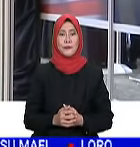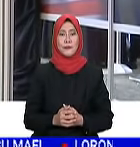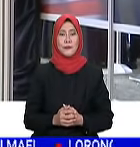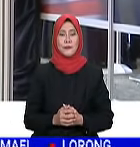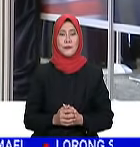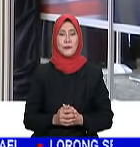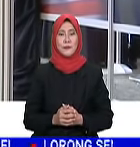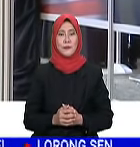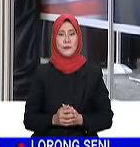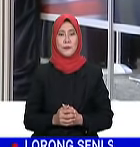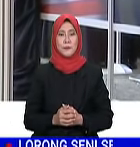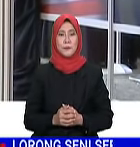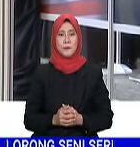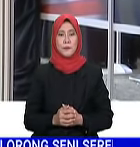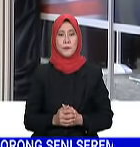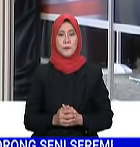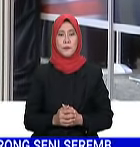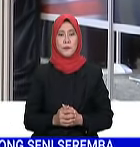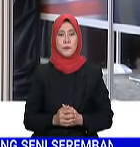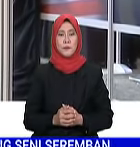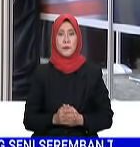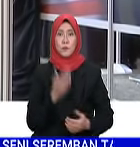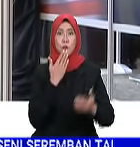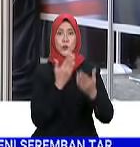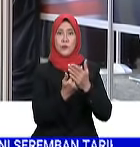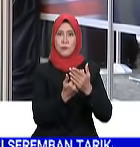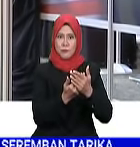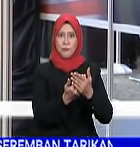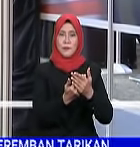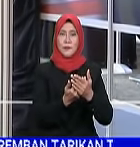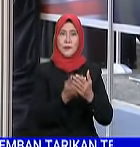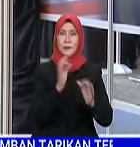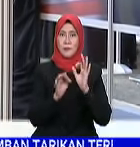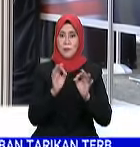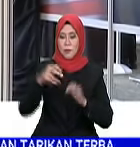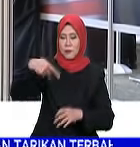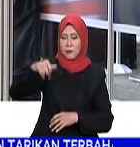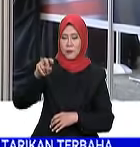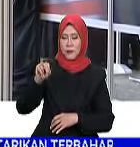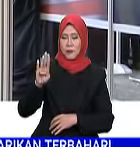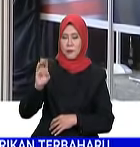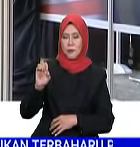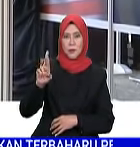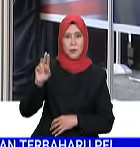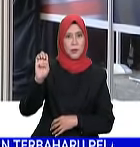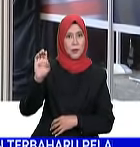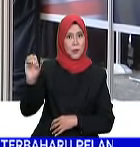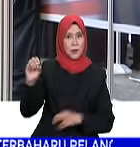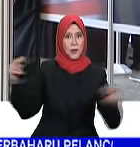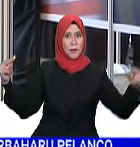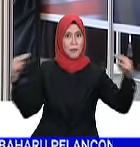Impak yang lebih baik yang sekiranya Puan Borneo ini dilakukan,